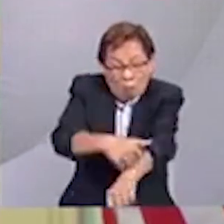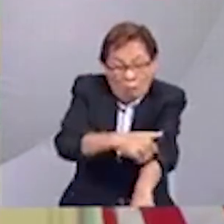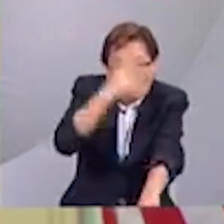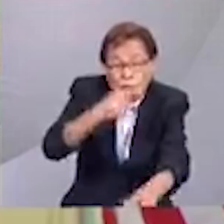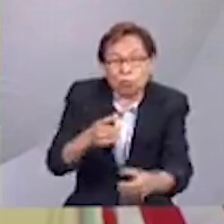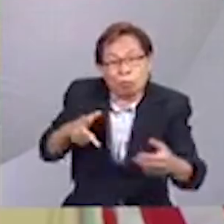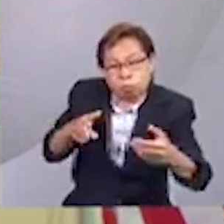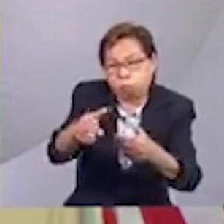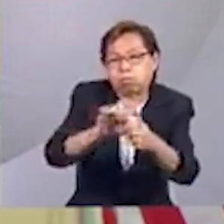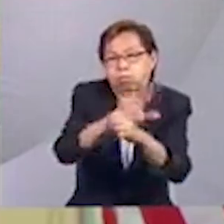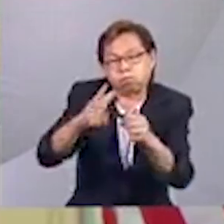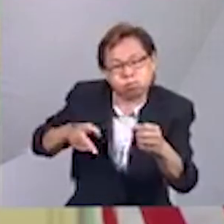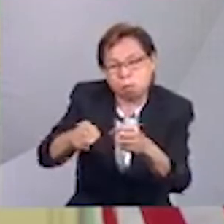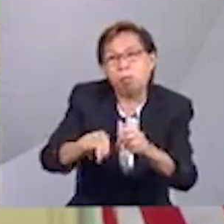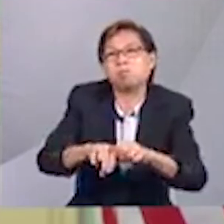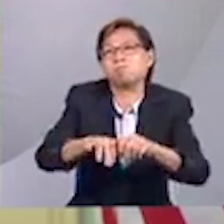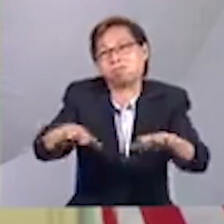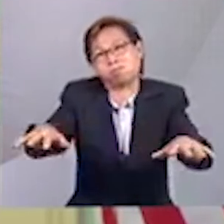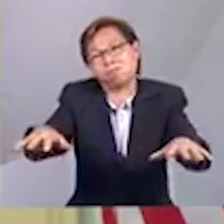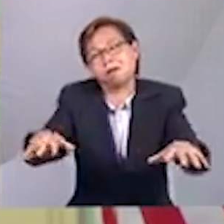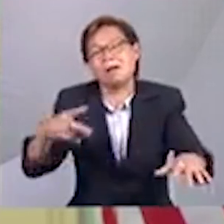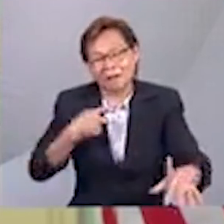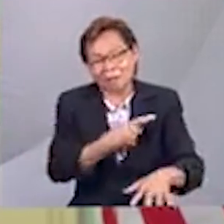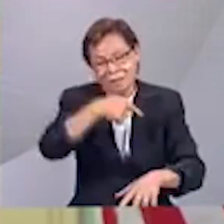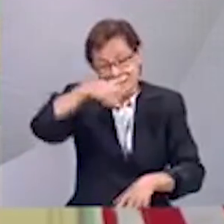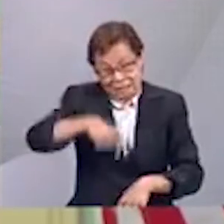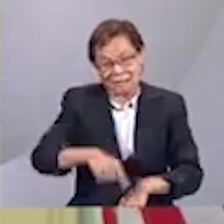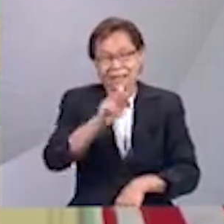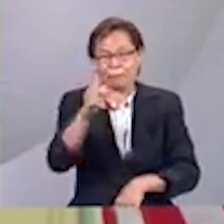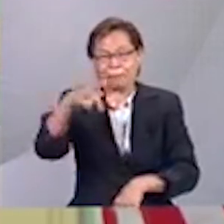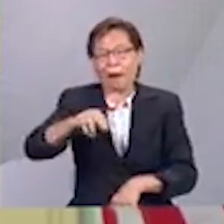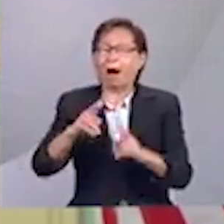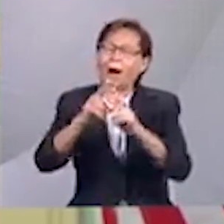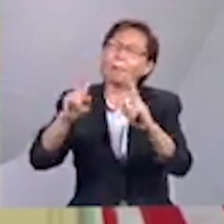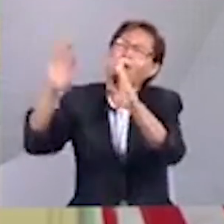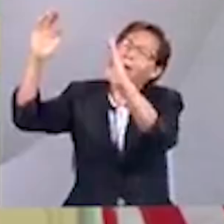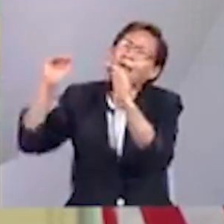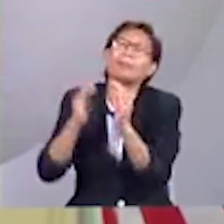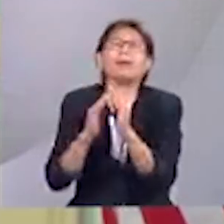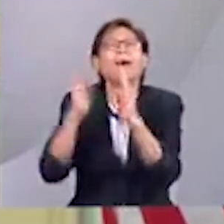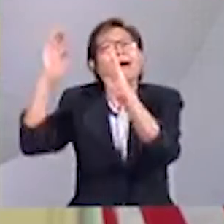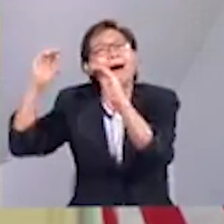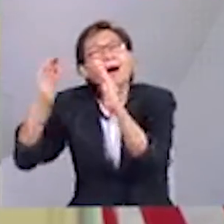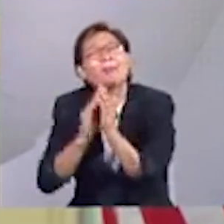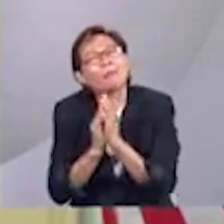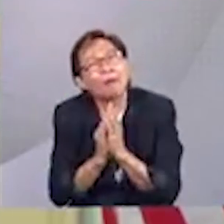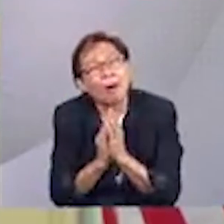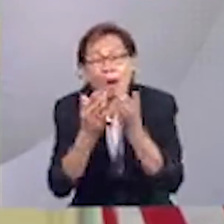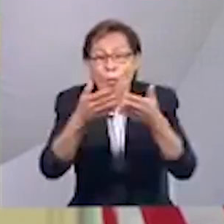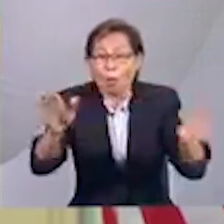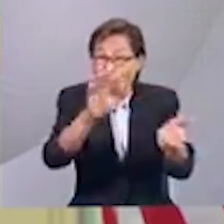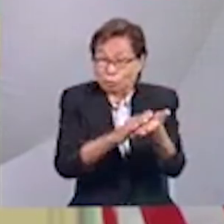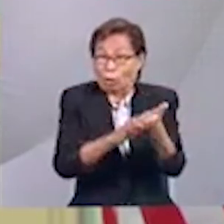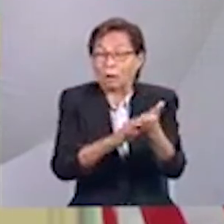penularan COVID-19. Kami di KPM amat berharap agar pembukaan semula